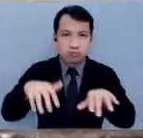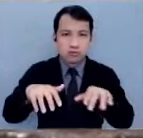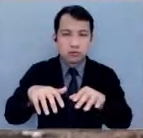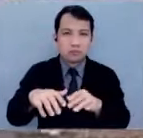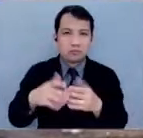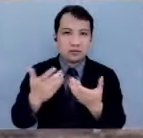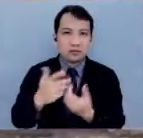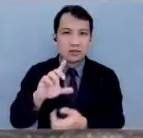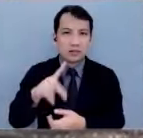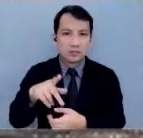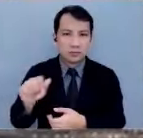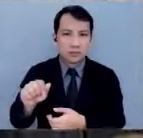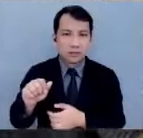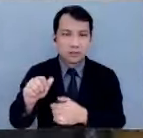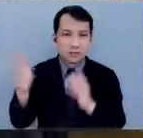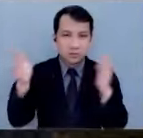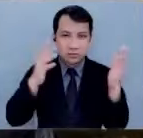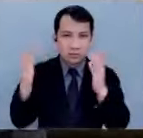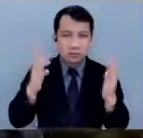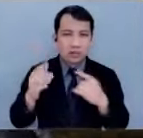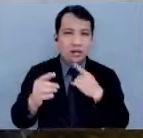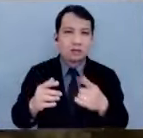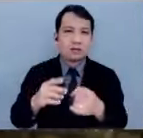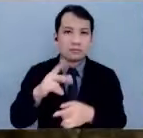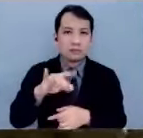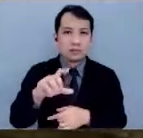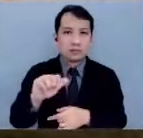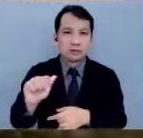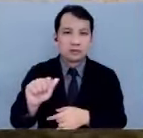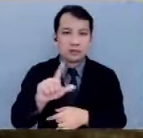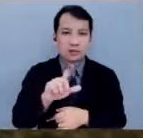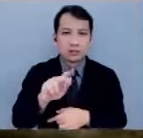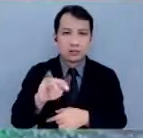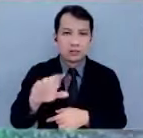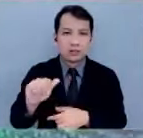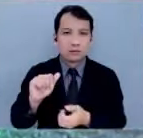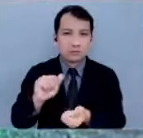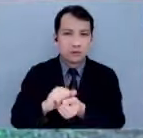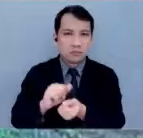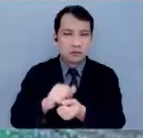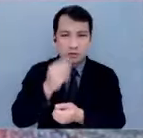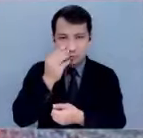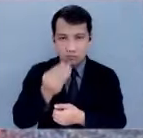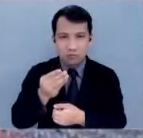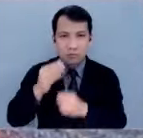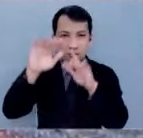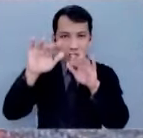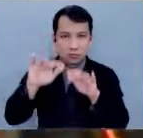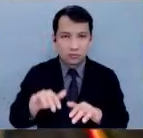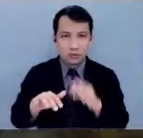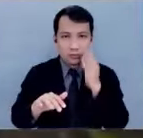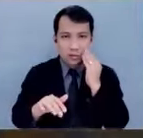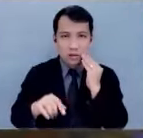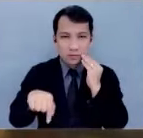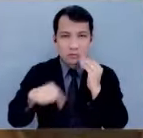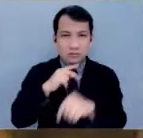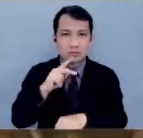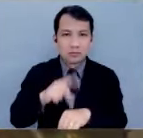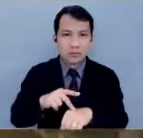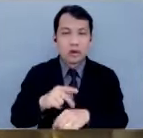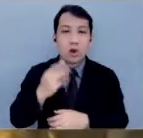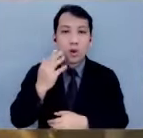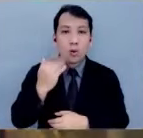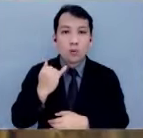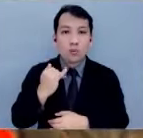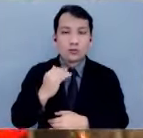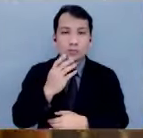at bagyo. Pero sabi ng pag-asa, kahit may La Nina, posible mas kaunting ulan pa rin ang maranasan sa bansa. Dulot pa rin ito ng